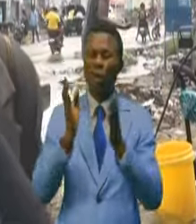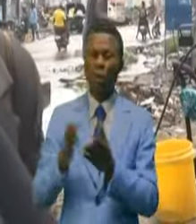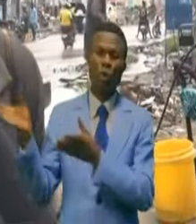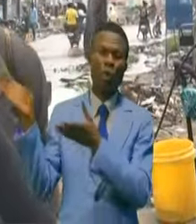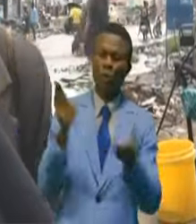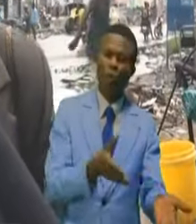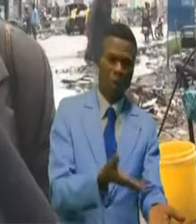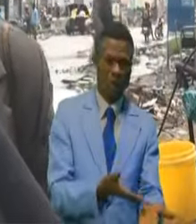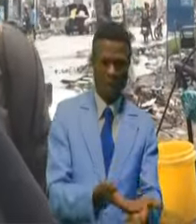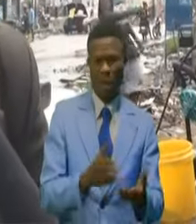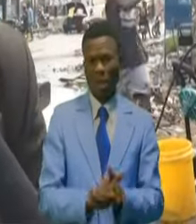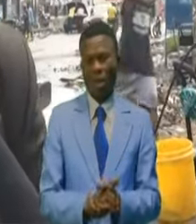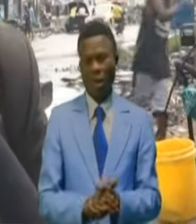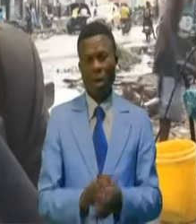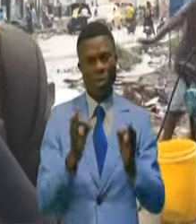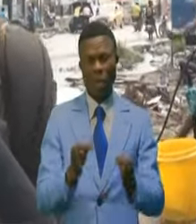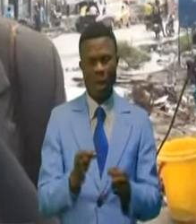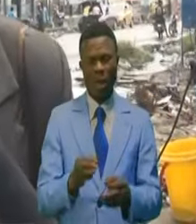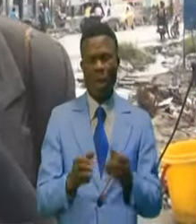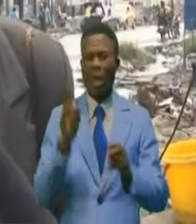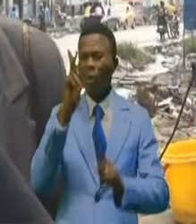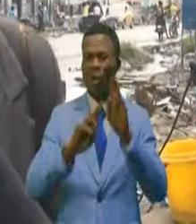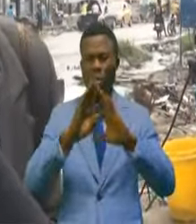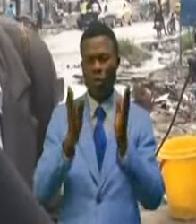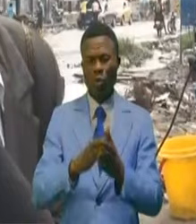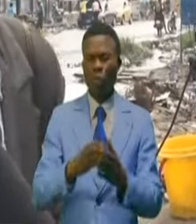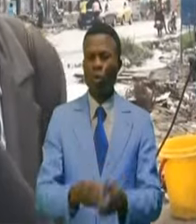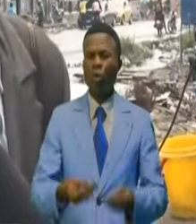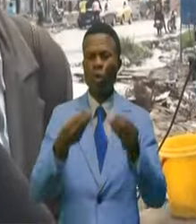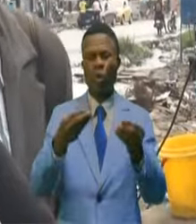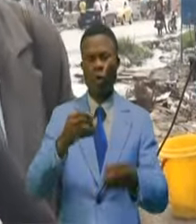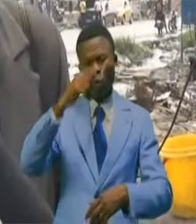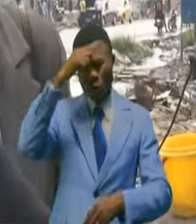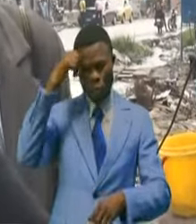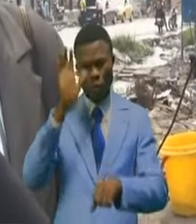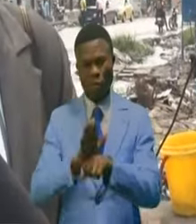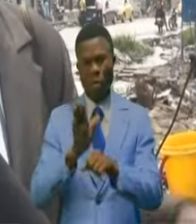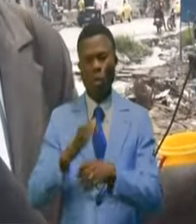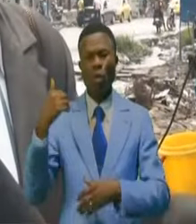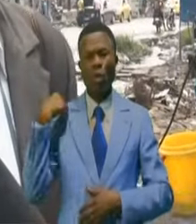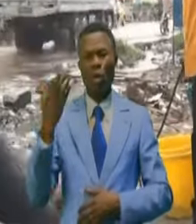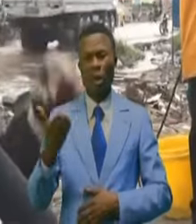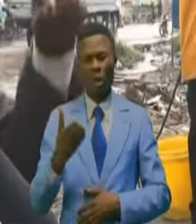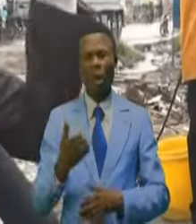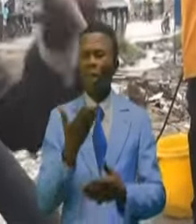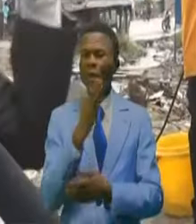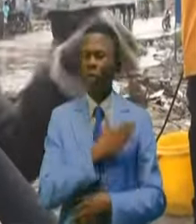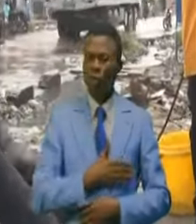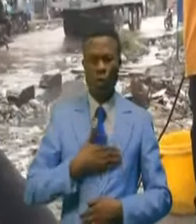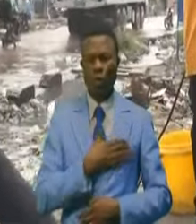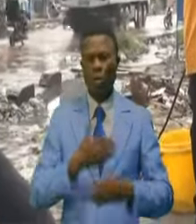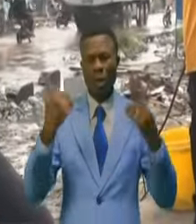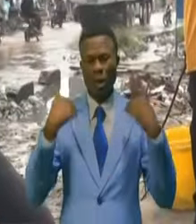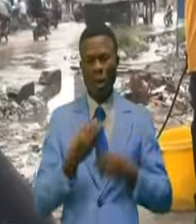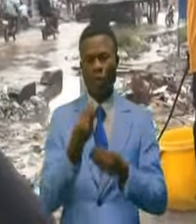Quand il pleut, la population jette les poubelles dans l'eau. Que les autorités interviennent pour mettre